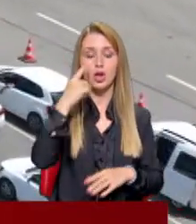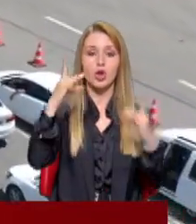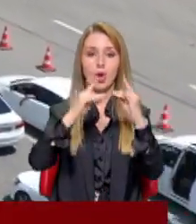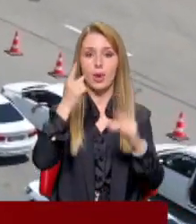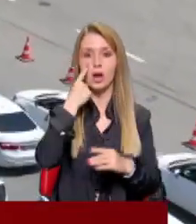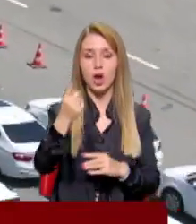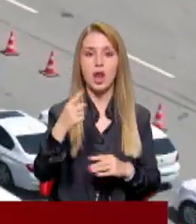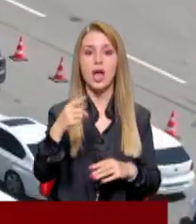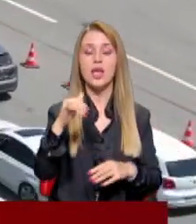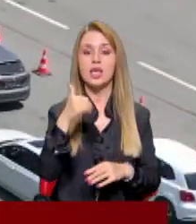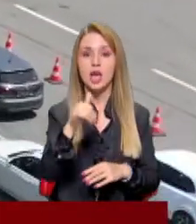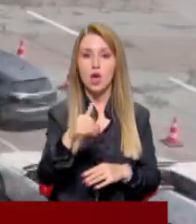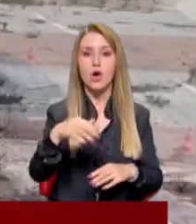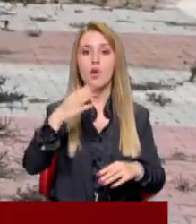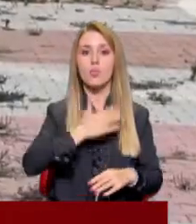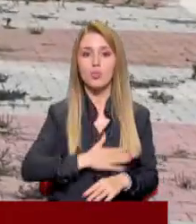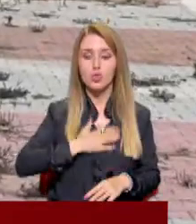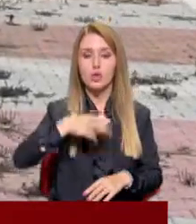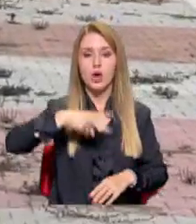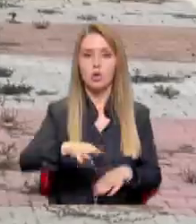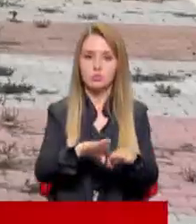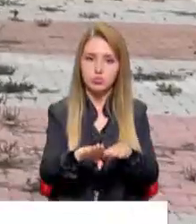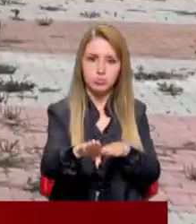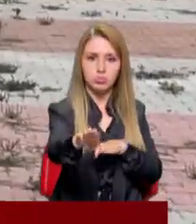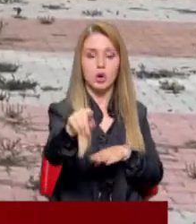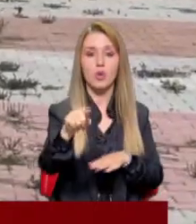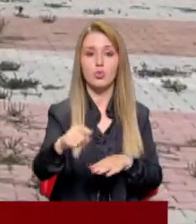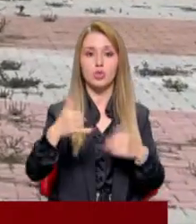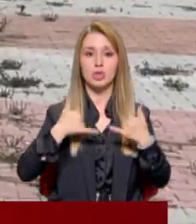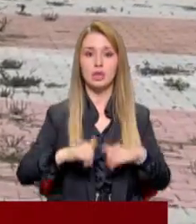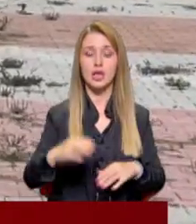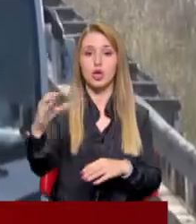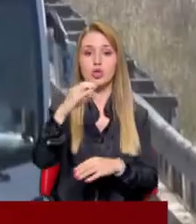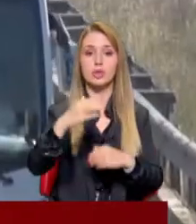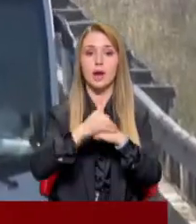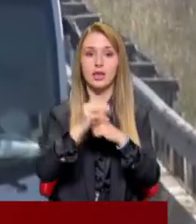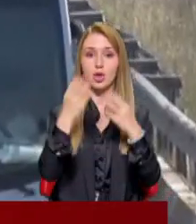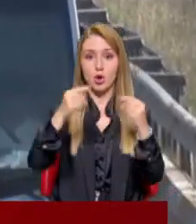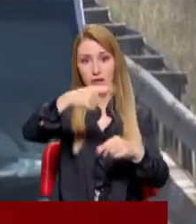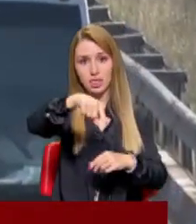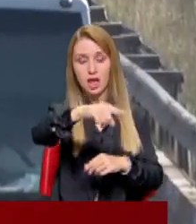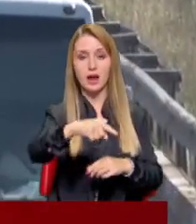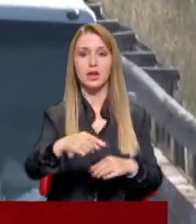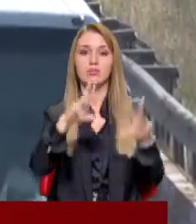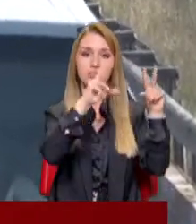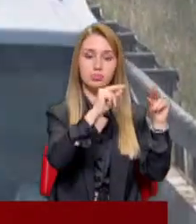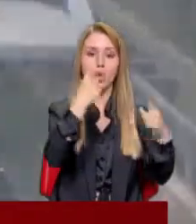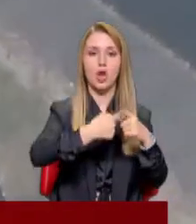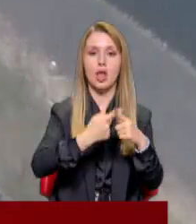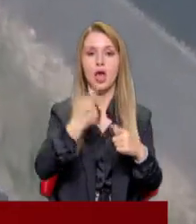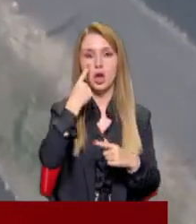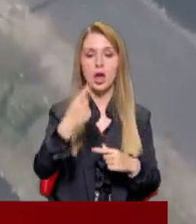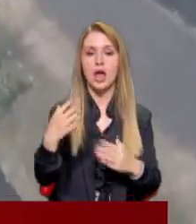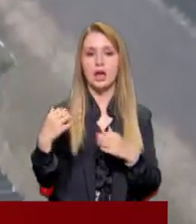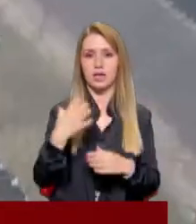Köprüsü'nde Yalova ve Bursa geçişlerinde uzun kuyruklar oluştu tatilde Turizm kenti Antalya'da geçirenler de konakladıkları otellerden